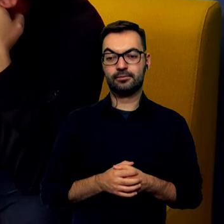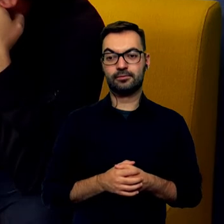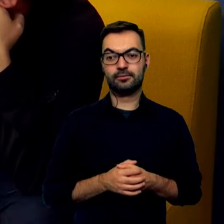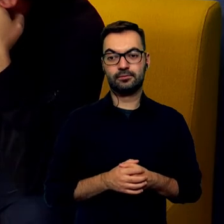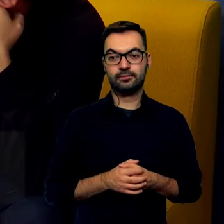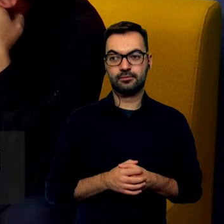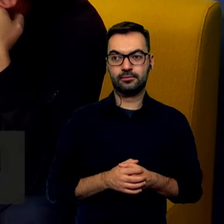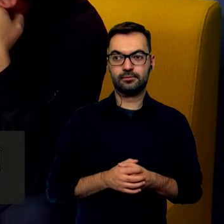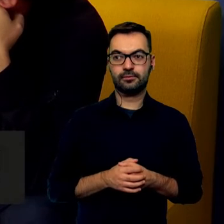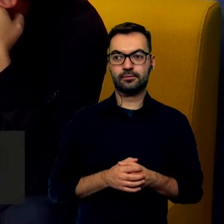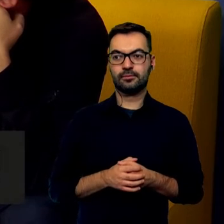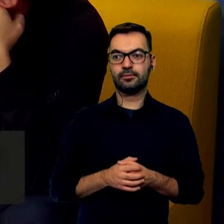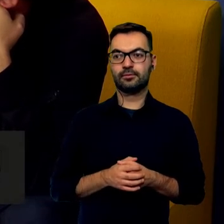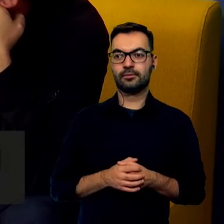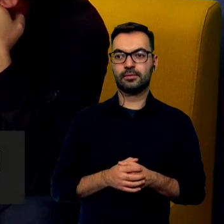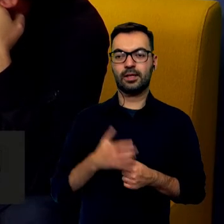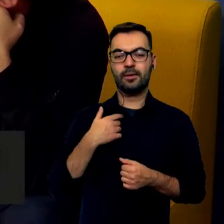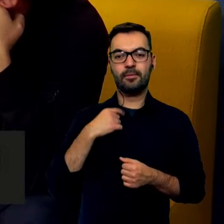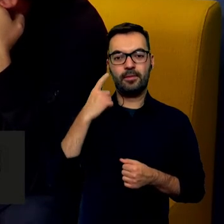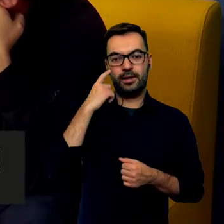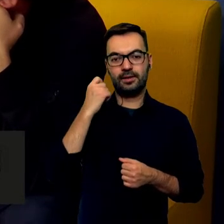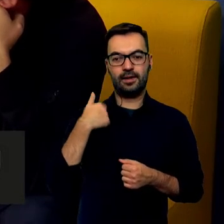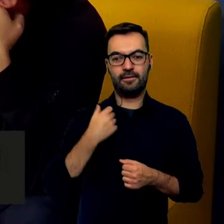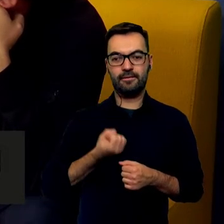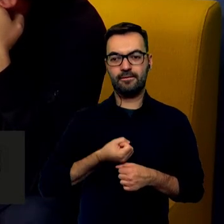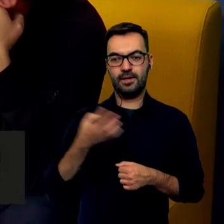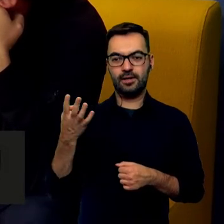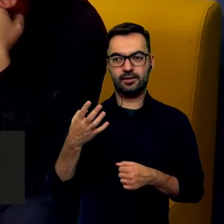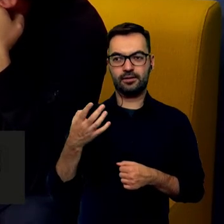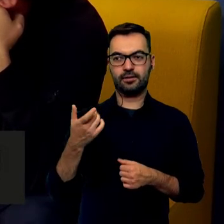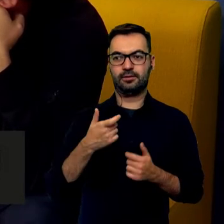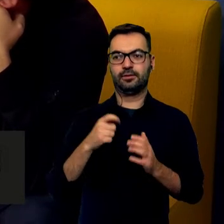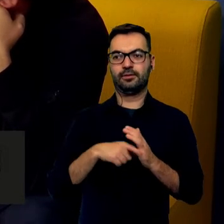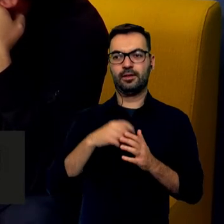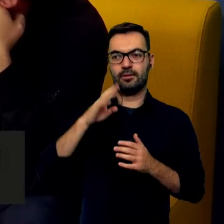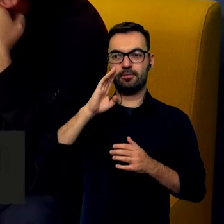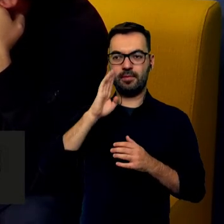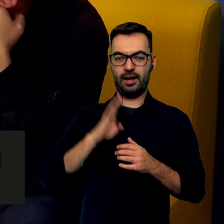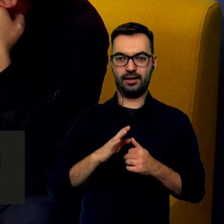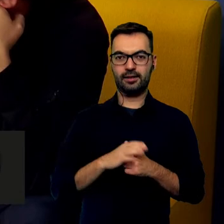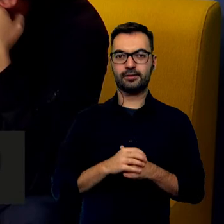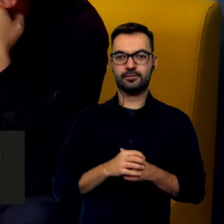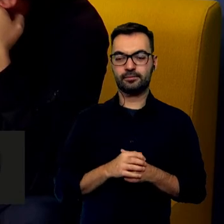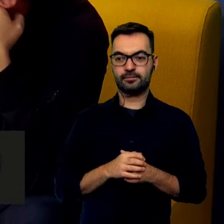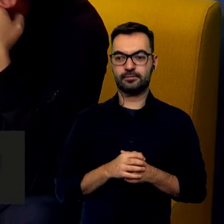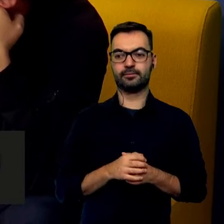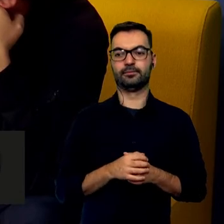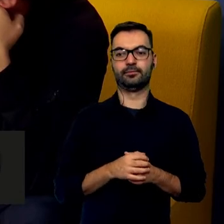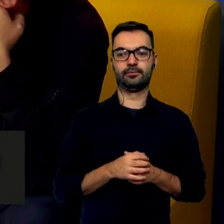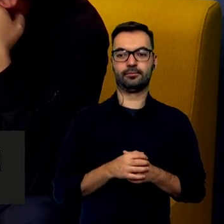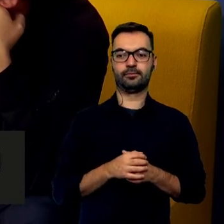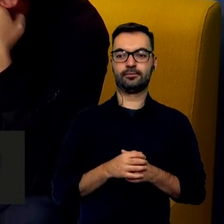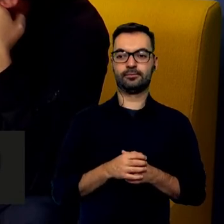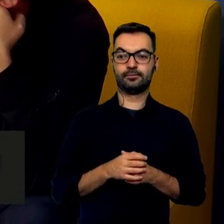tak dobitnie do mnie dotarło. Pamiętam, jak wyjechałem do robić film w Belgii